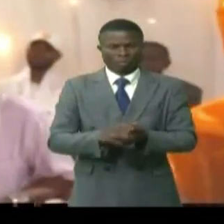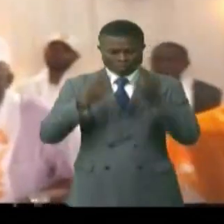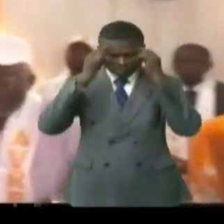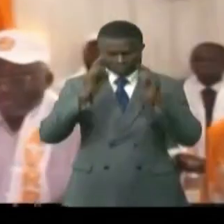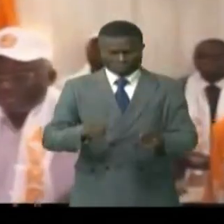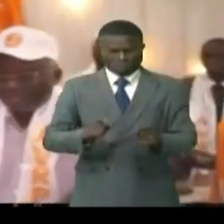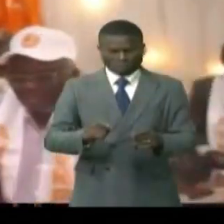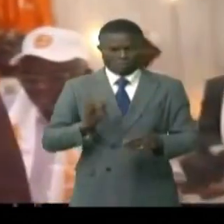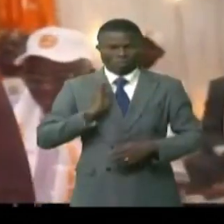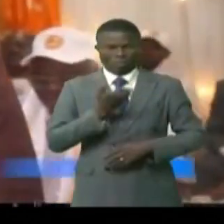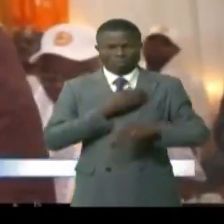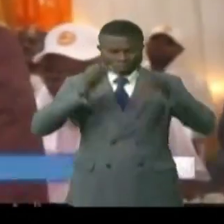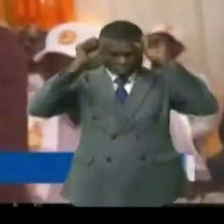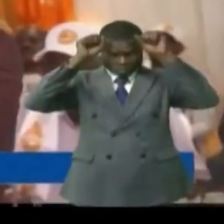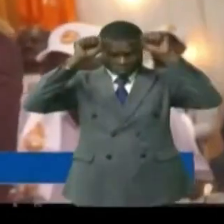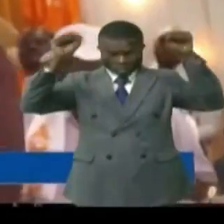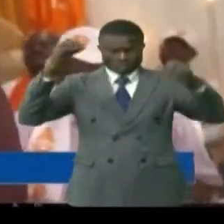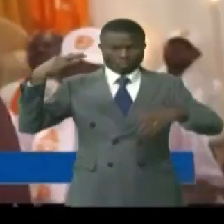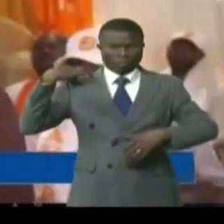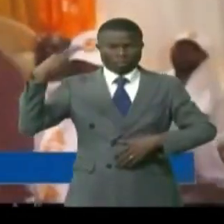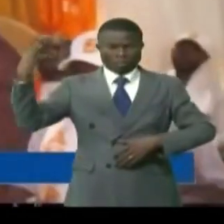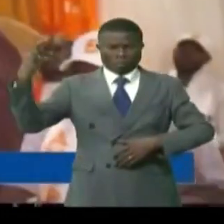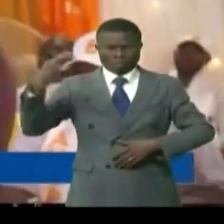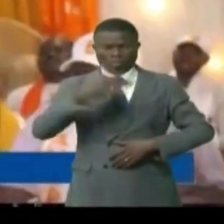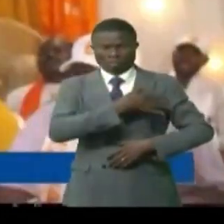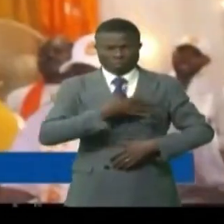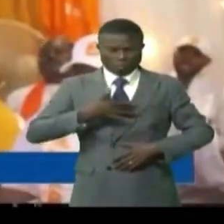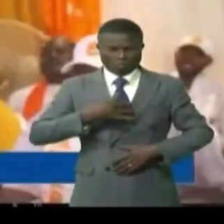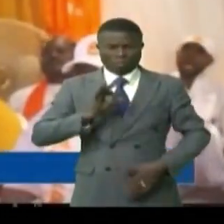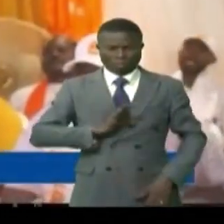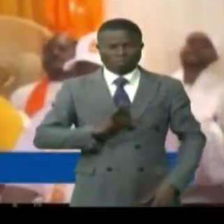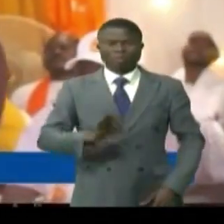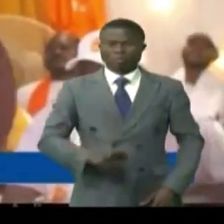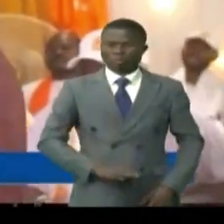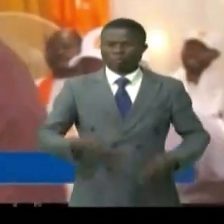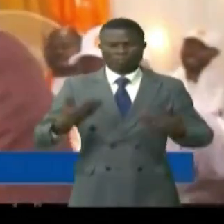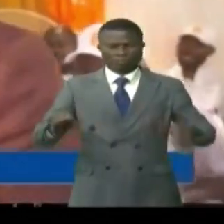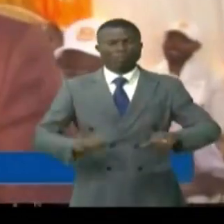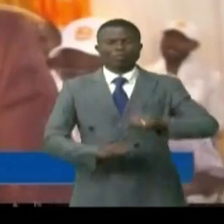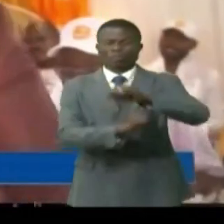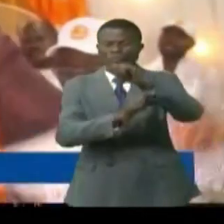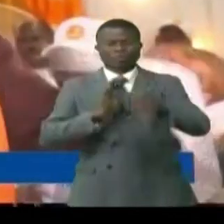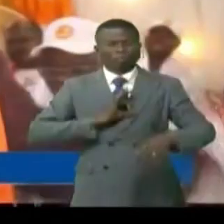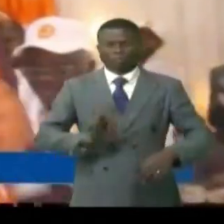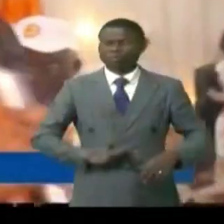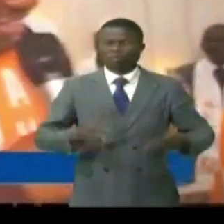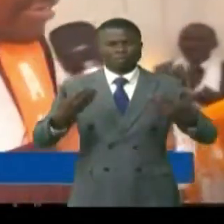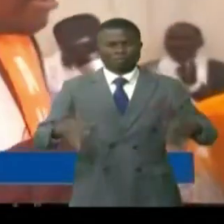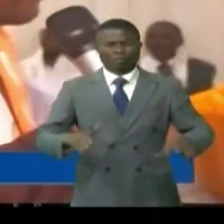Notre candidat président s'appelle Antoine Félix Tshisekedi.